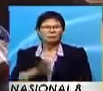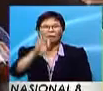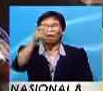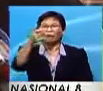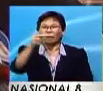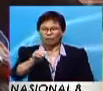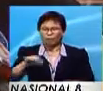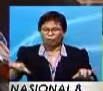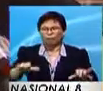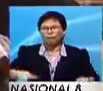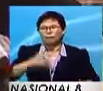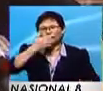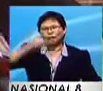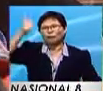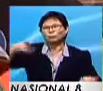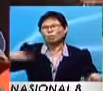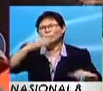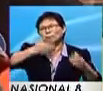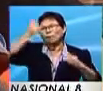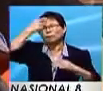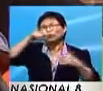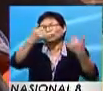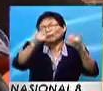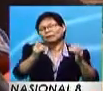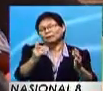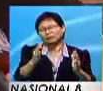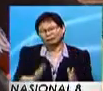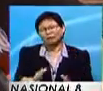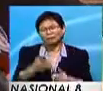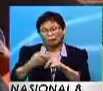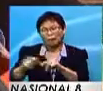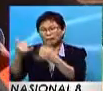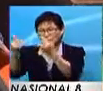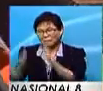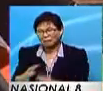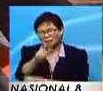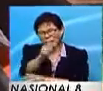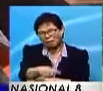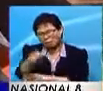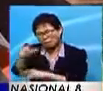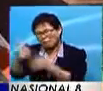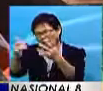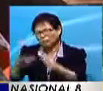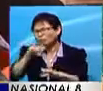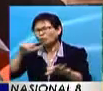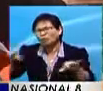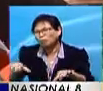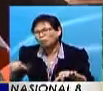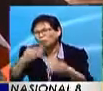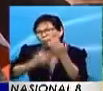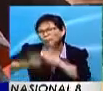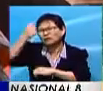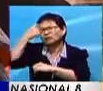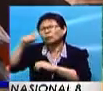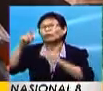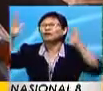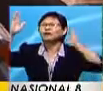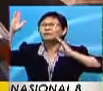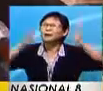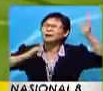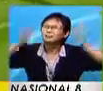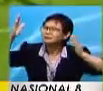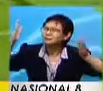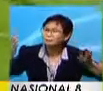FAM is doing the best they can do for the players. But the players are not doing their best for the